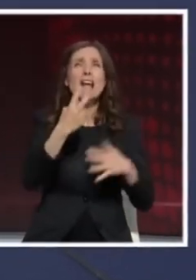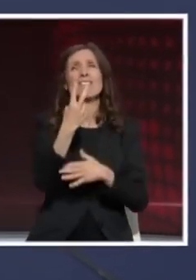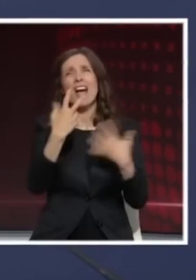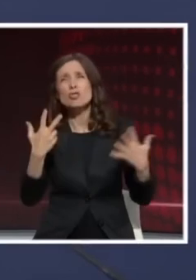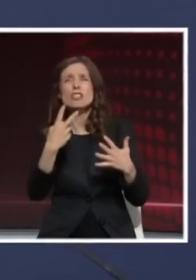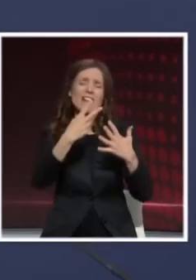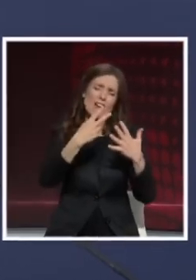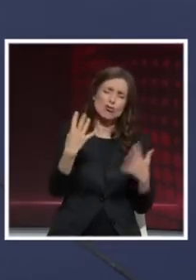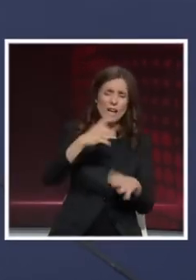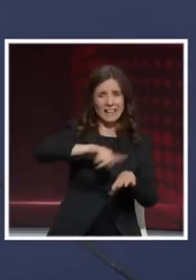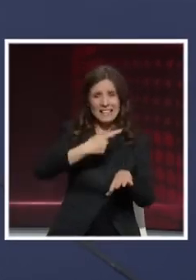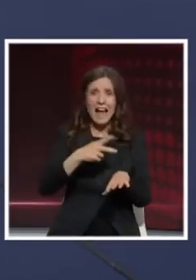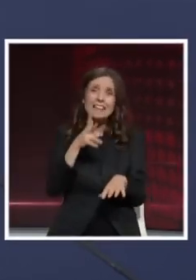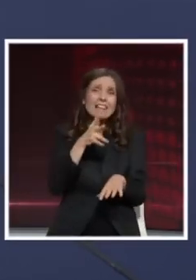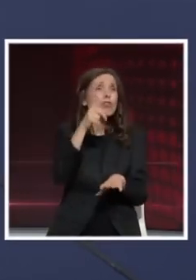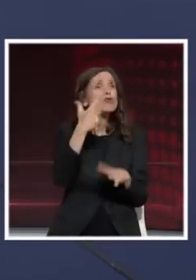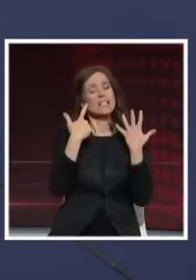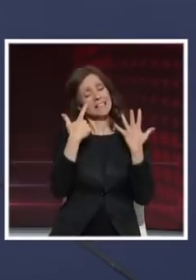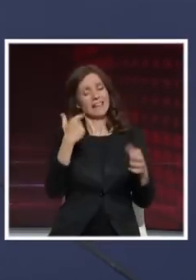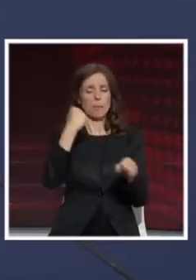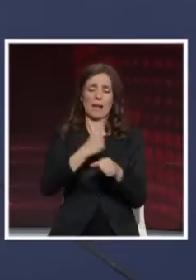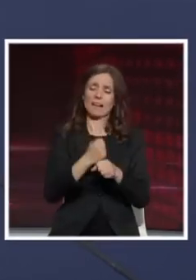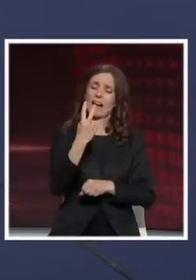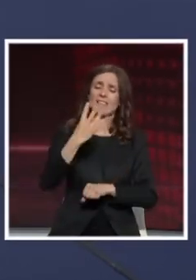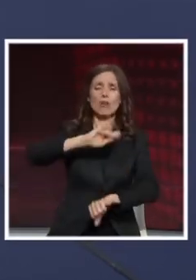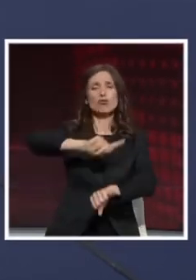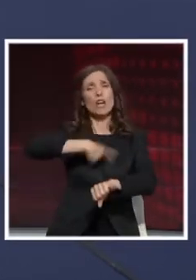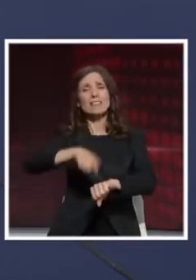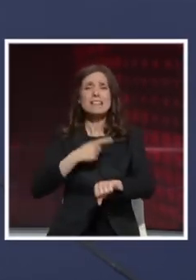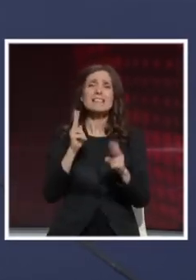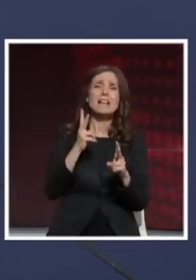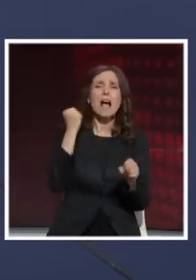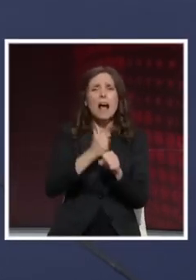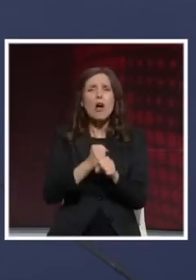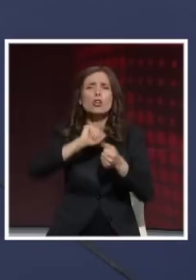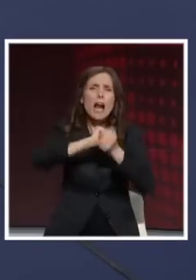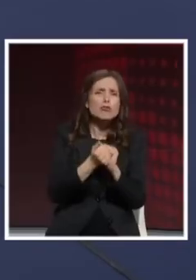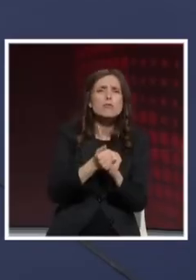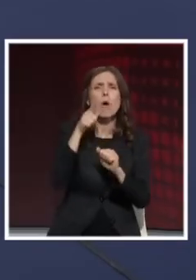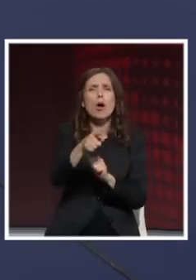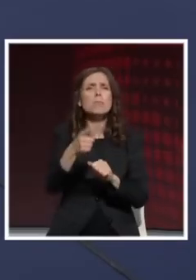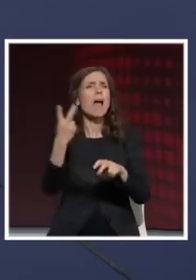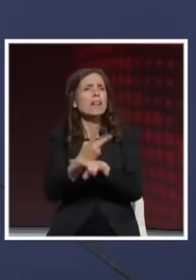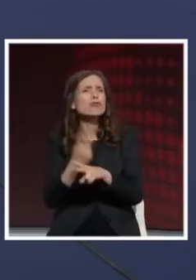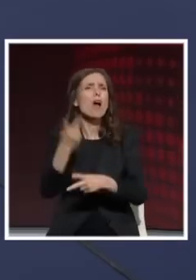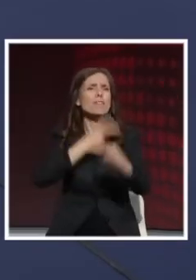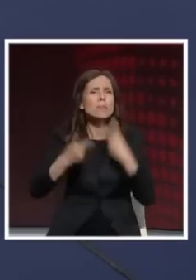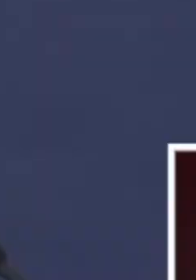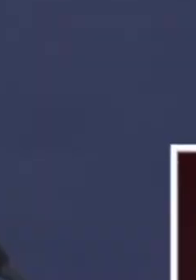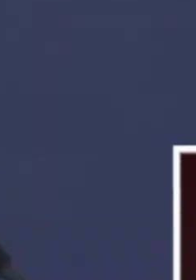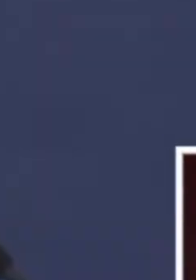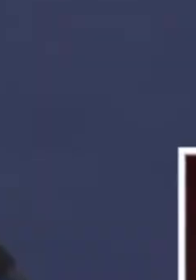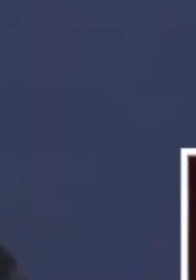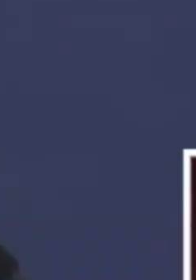Pa kako ćete za 24 sata da uradite jednako i da doprinesete rastu bruto domaćeg proizvoda kao i za 40 sati? Ajde mi samo to